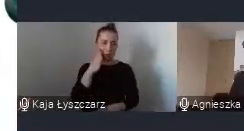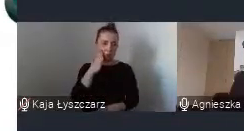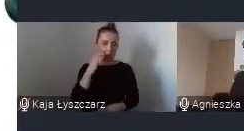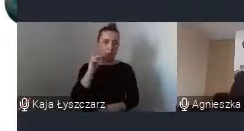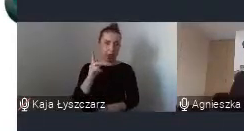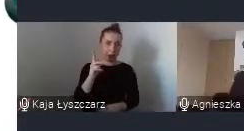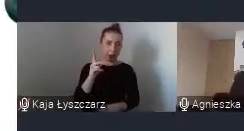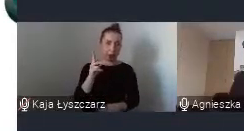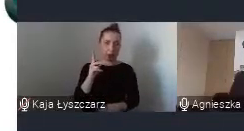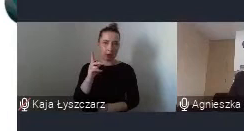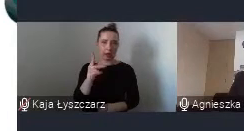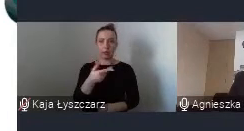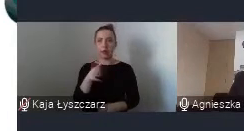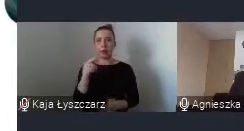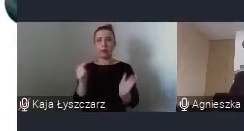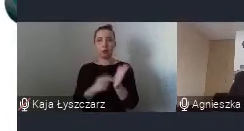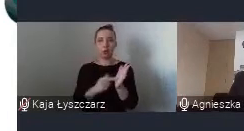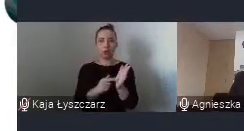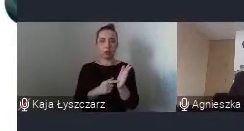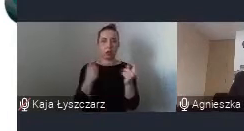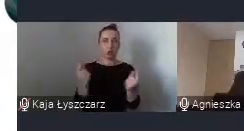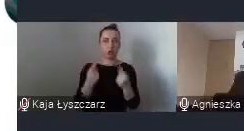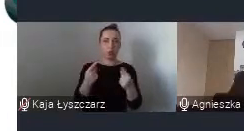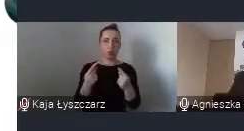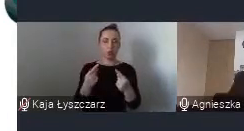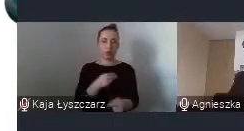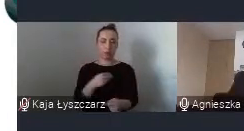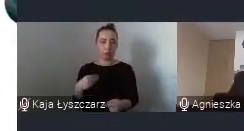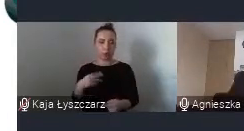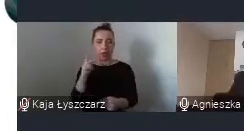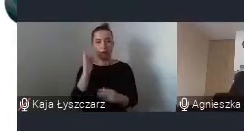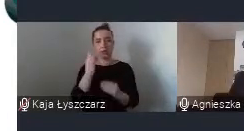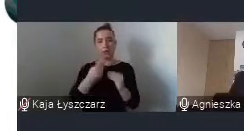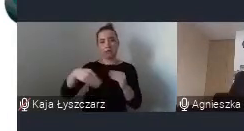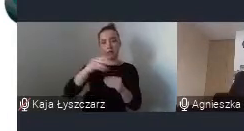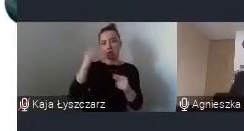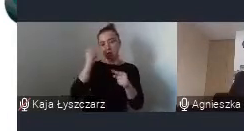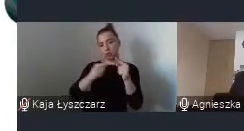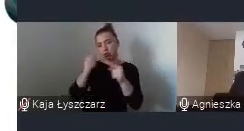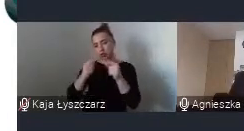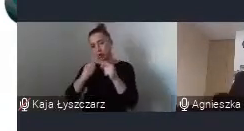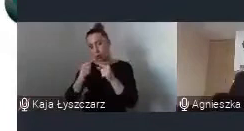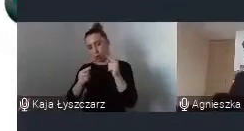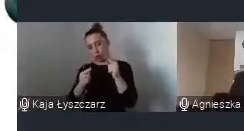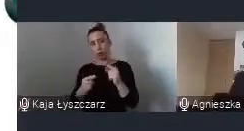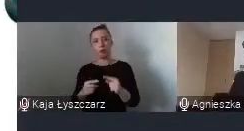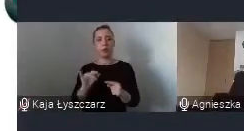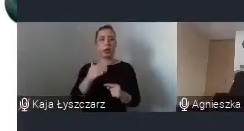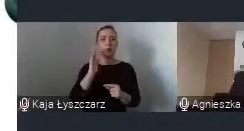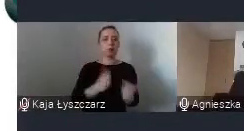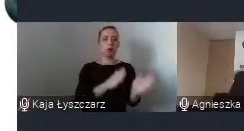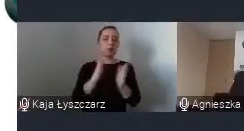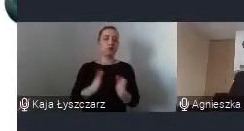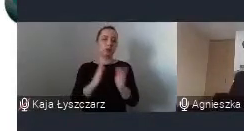raczej tutaj nie dotyczące sytuacji naszego kraju, natomiast na pewno będzie więcej szczegółów o tym, jak już będą